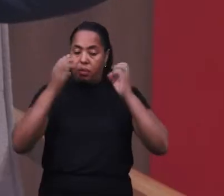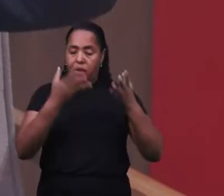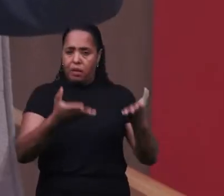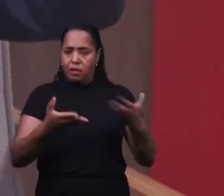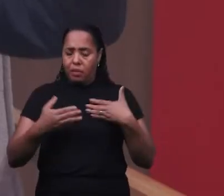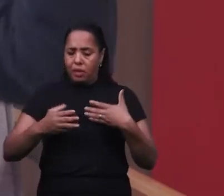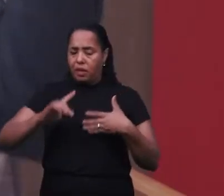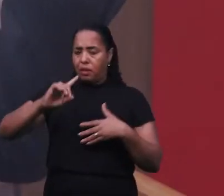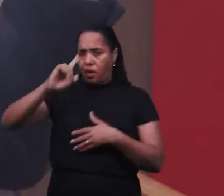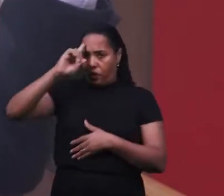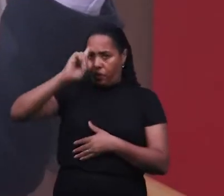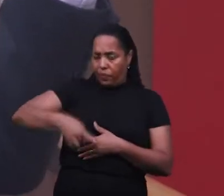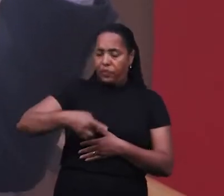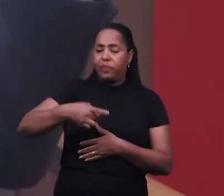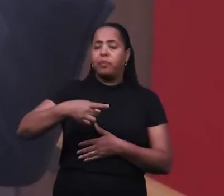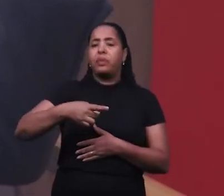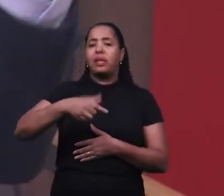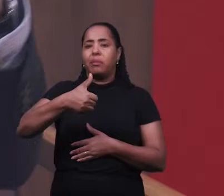reçues,